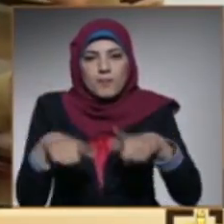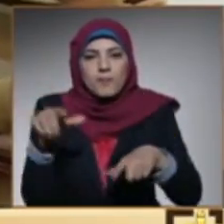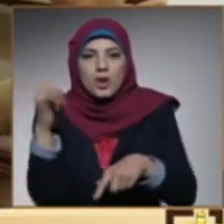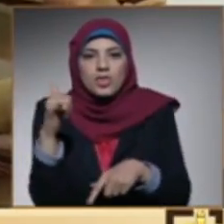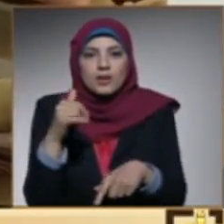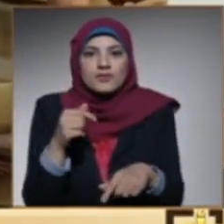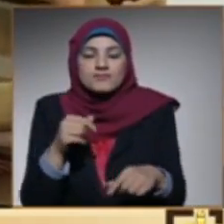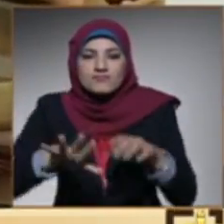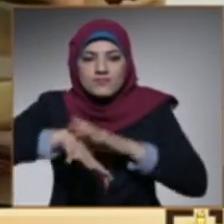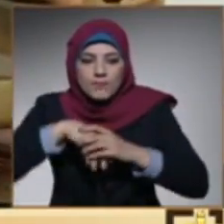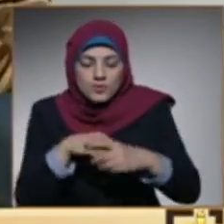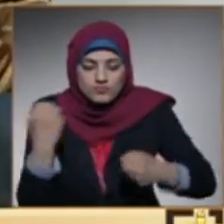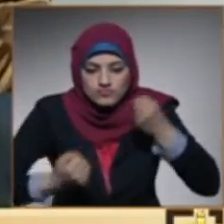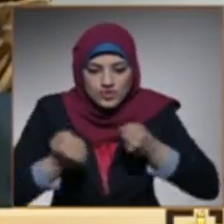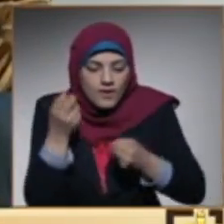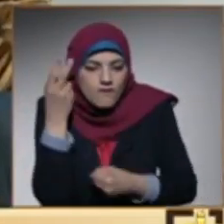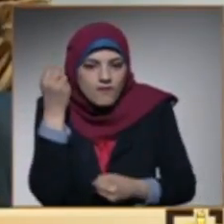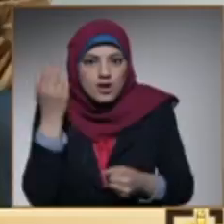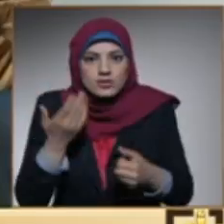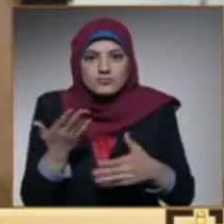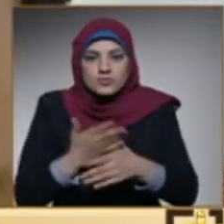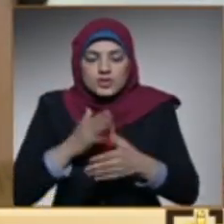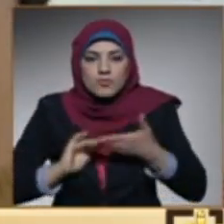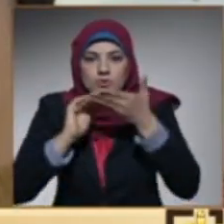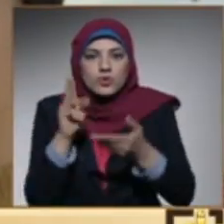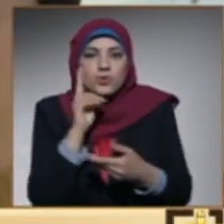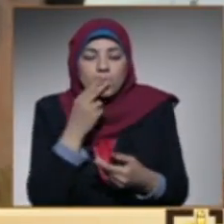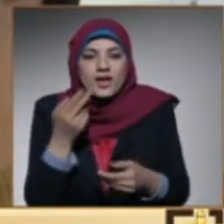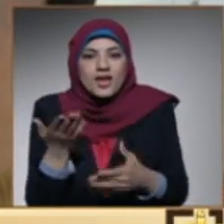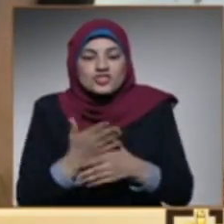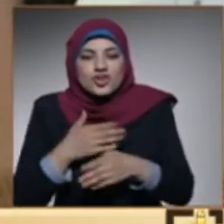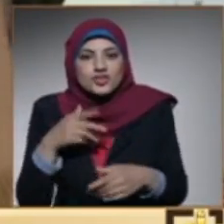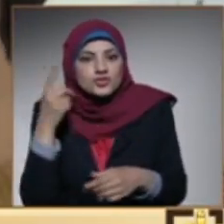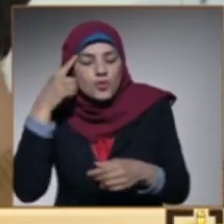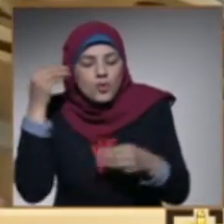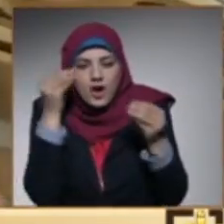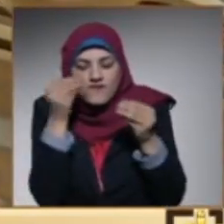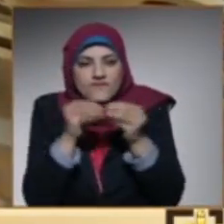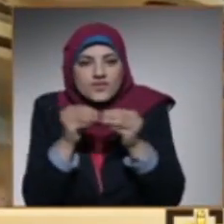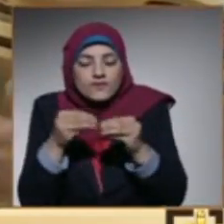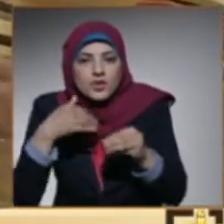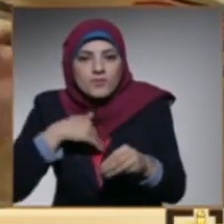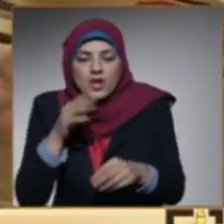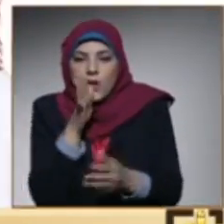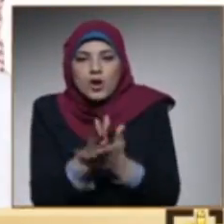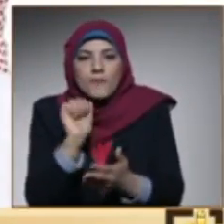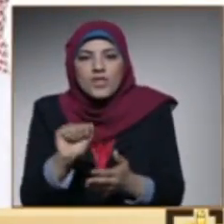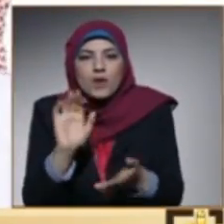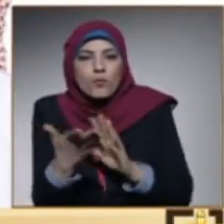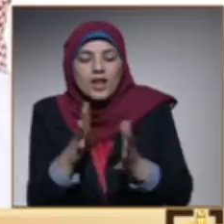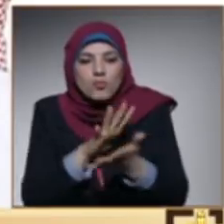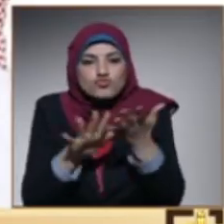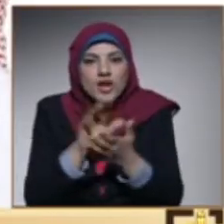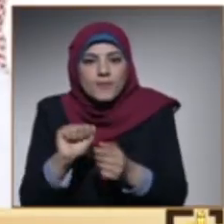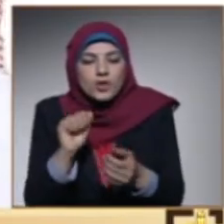وفعاليات إعلامية للتعريف بحقوقهم والتعريف بقدراتهم وإلقاء الضوء على مشكلاتهم. وفي